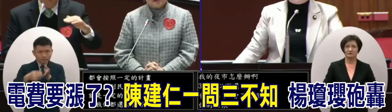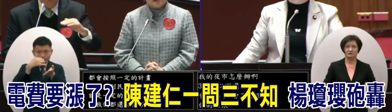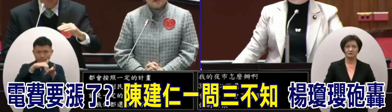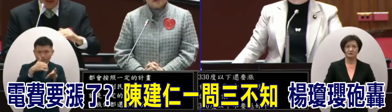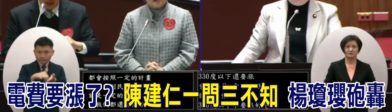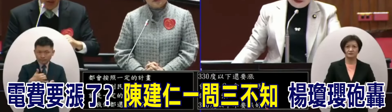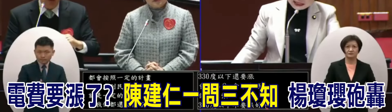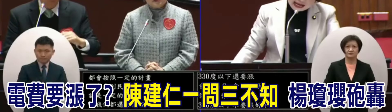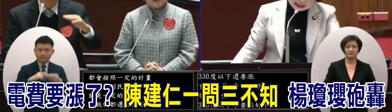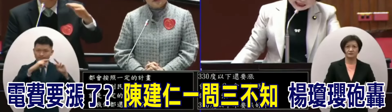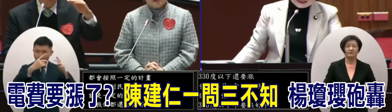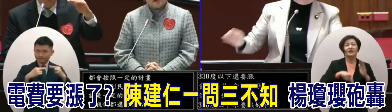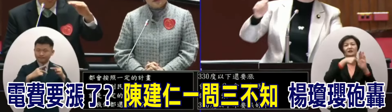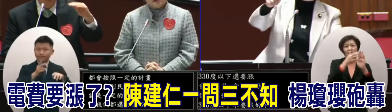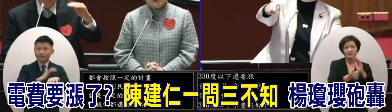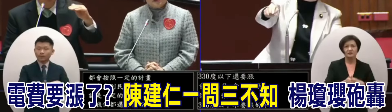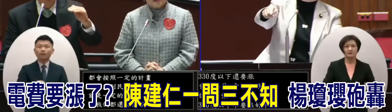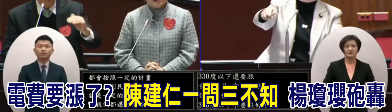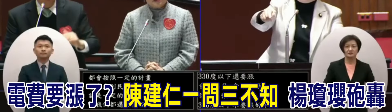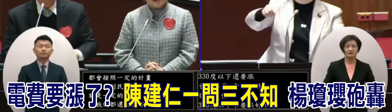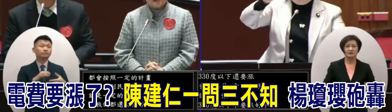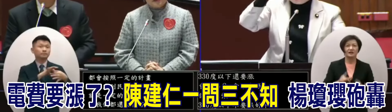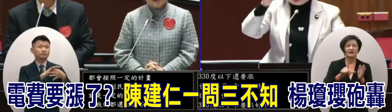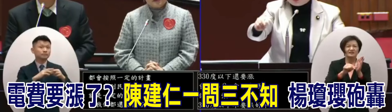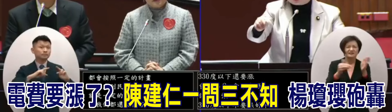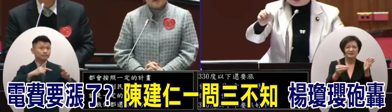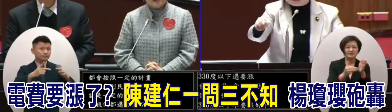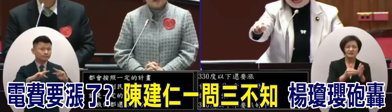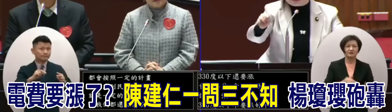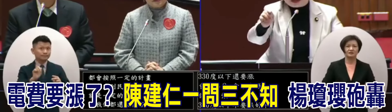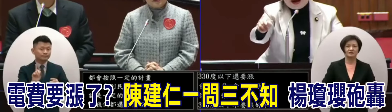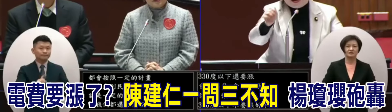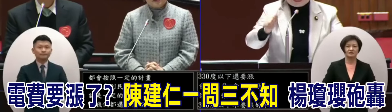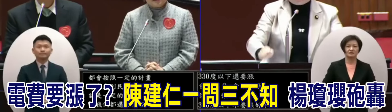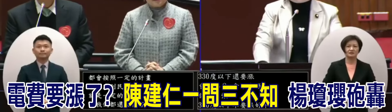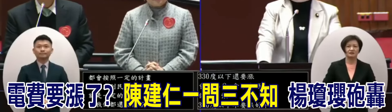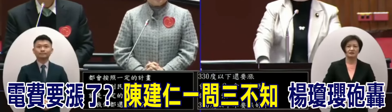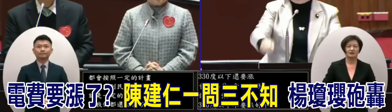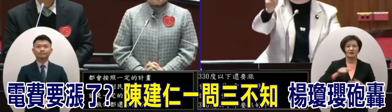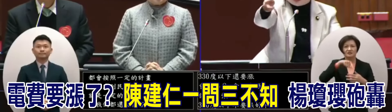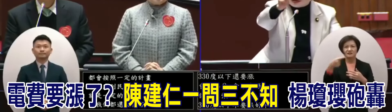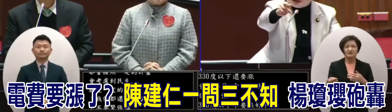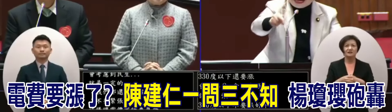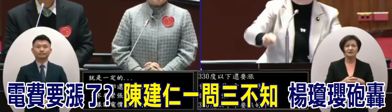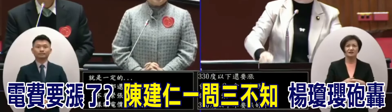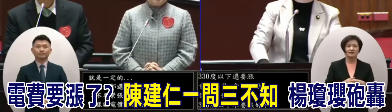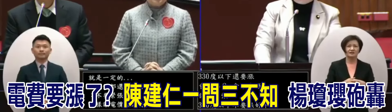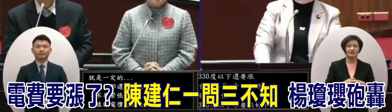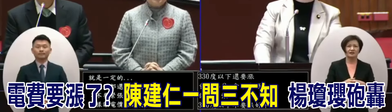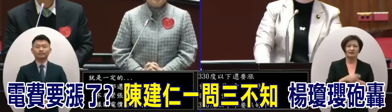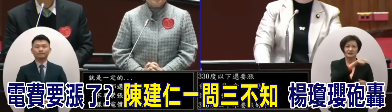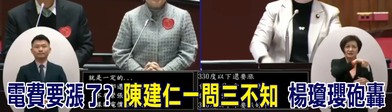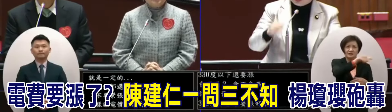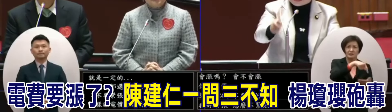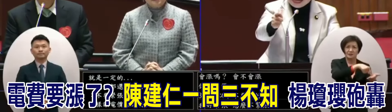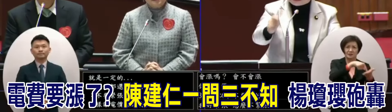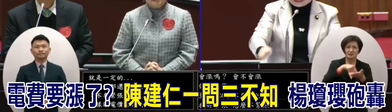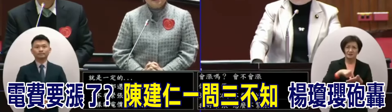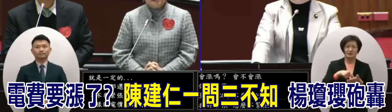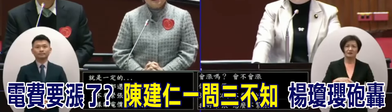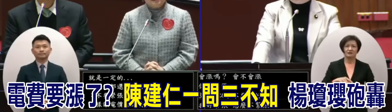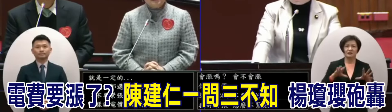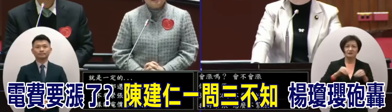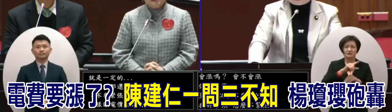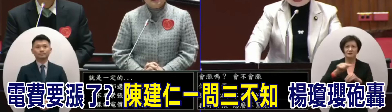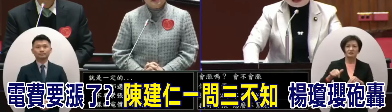相关的这个调整。而这个相关的调整， 中旬下旬就要开了，他们送出来的资料就是要